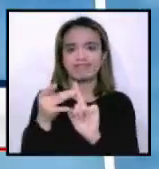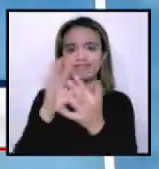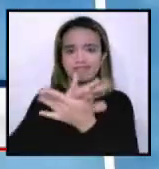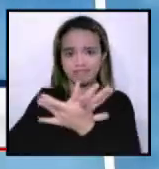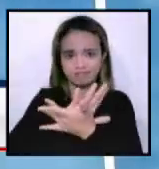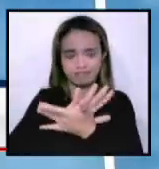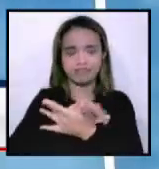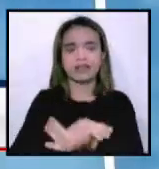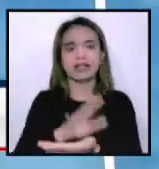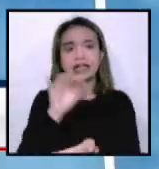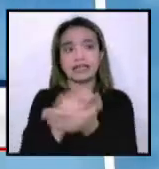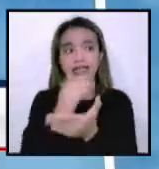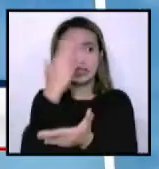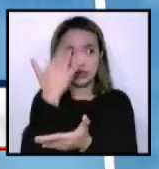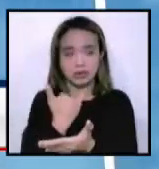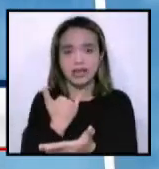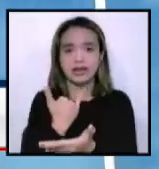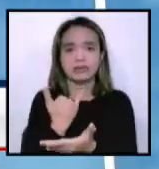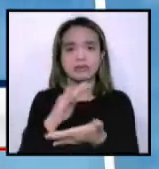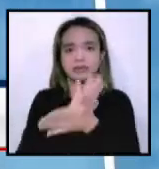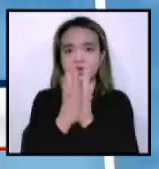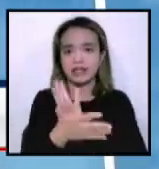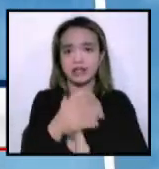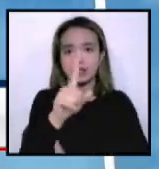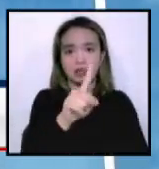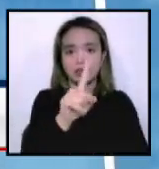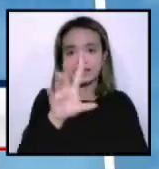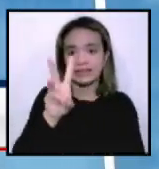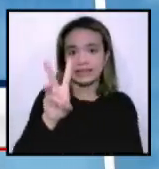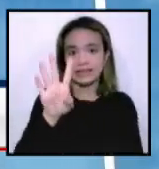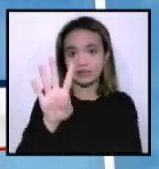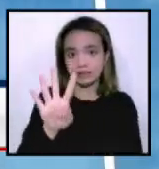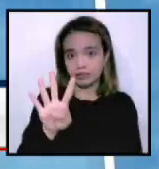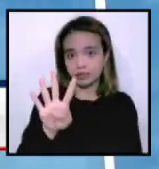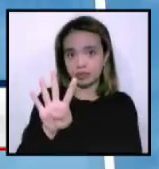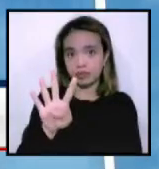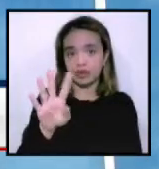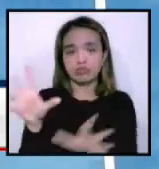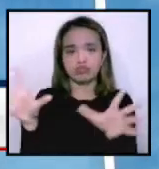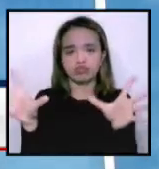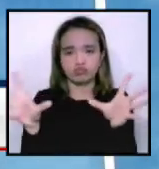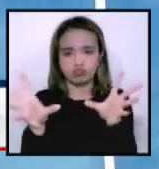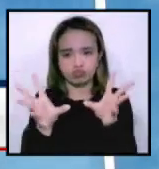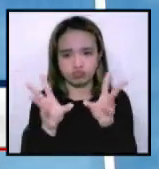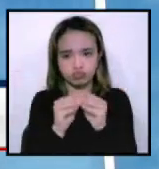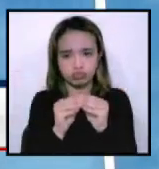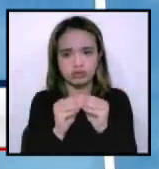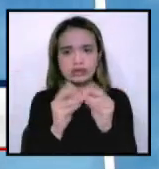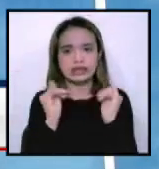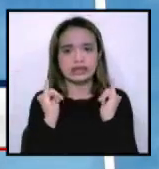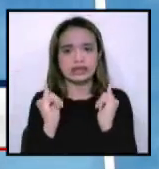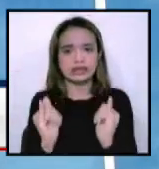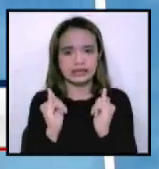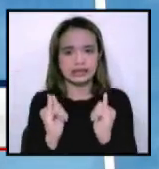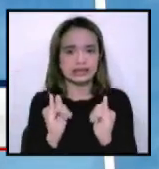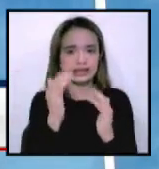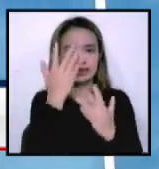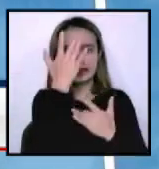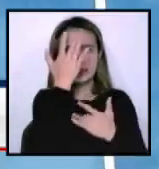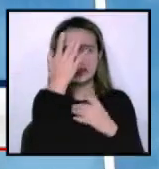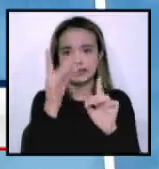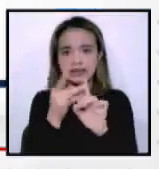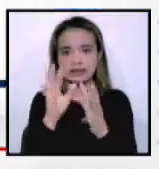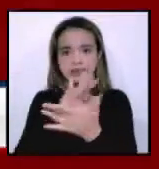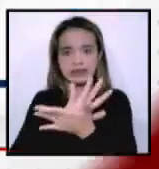Kaya aabot na sa 164 ang total active cases sa Philippine National Police.